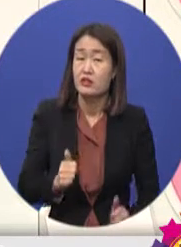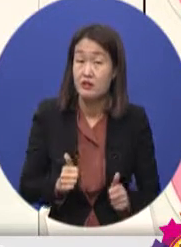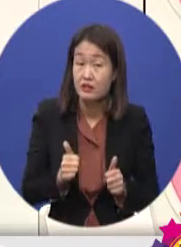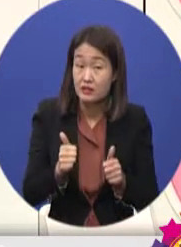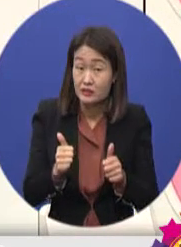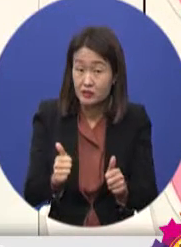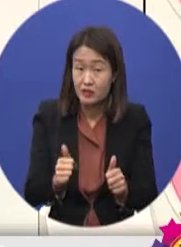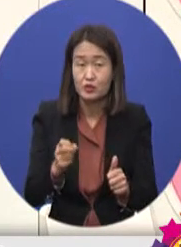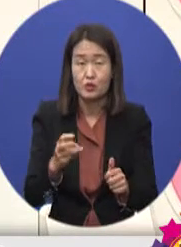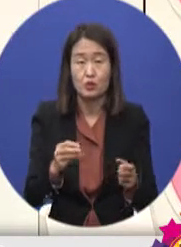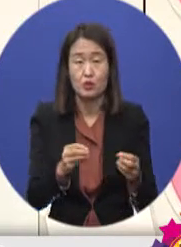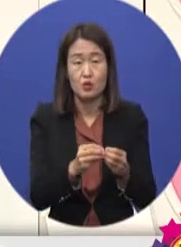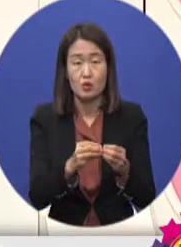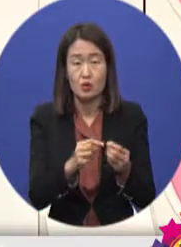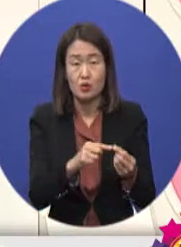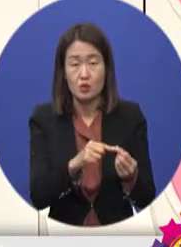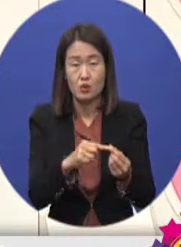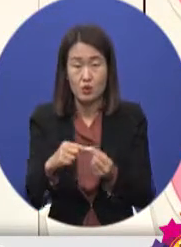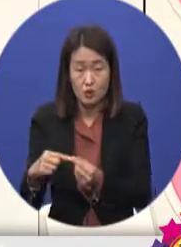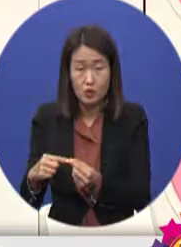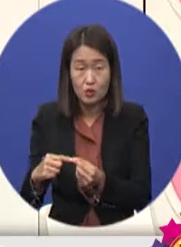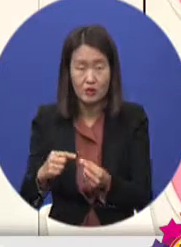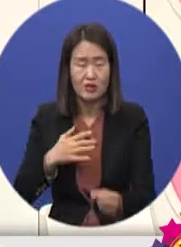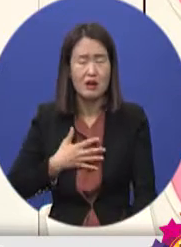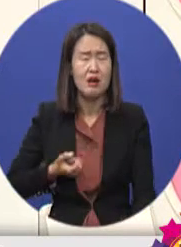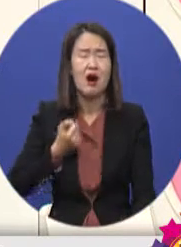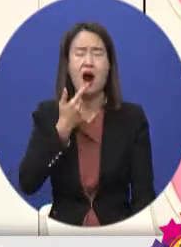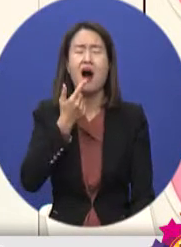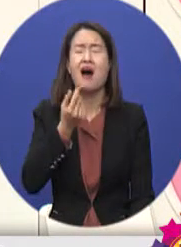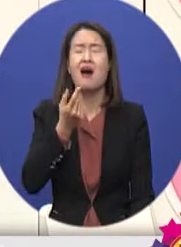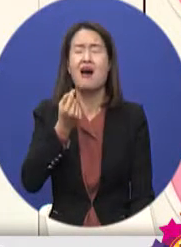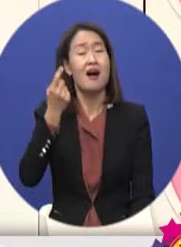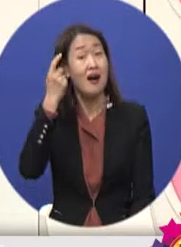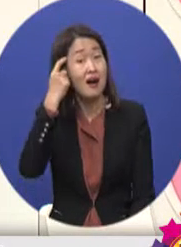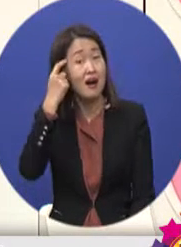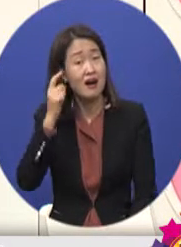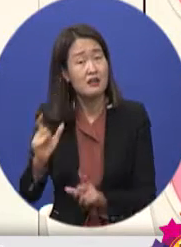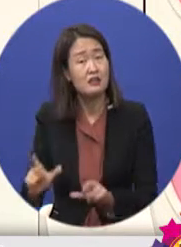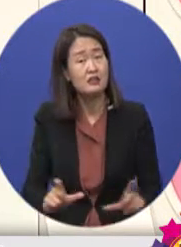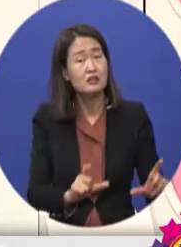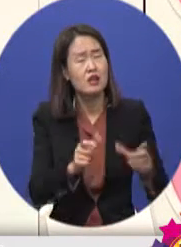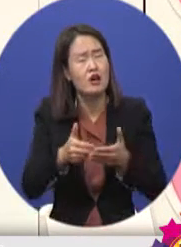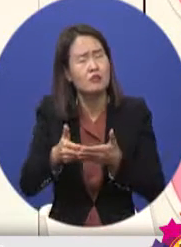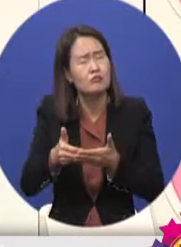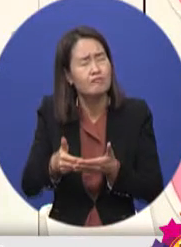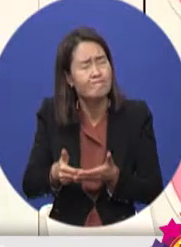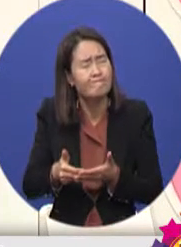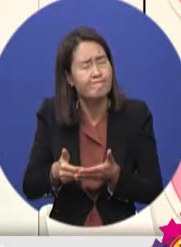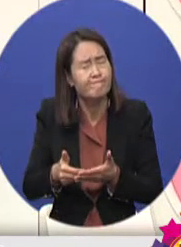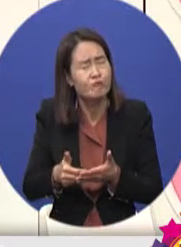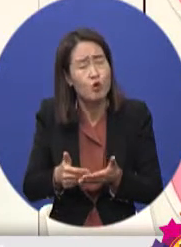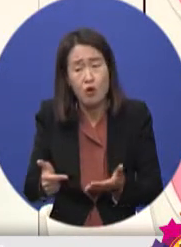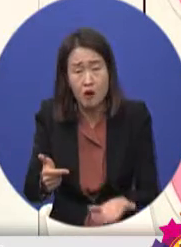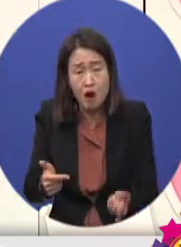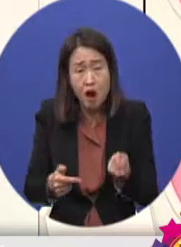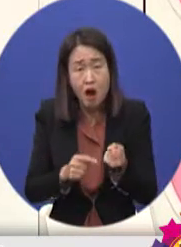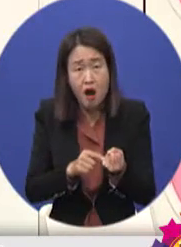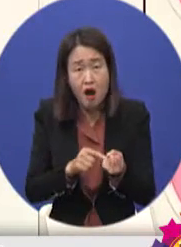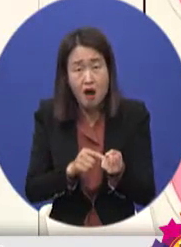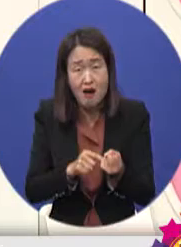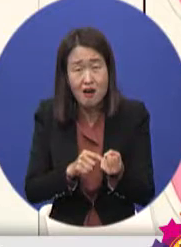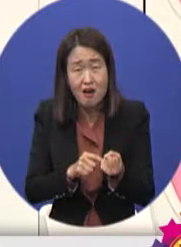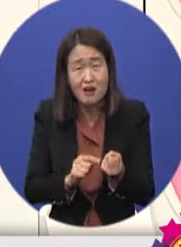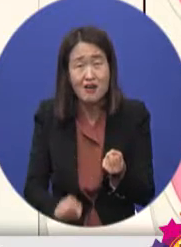그 노래 가사가 제 것인 양 같아서 삶의 무게가 너무 무겁고 가진 것이